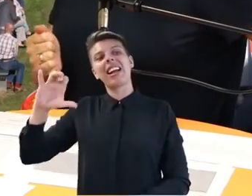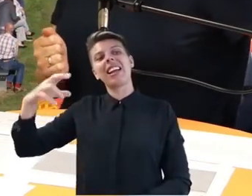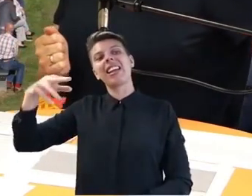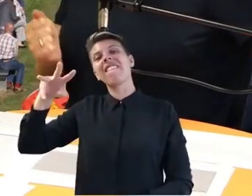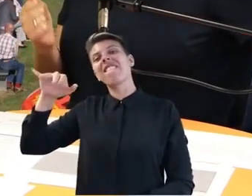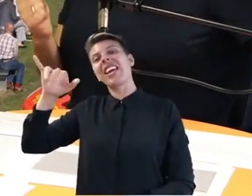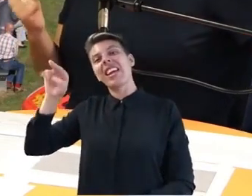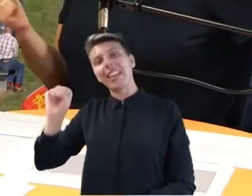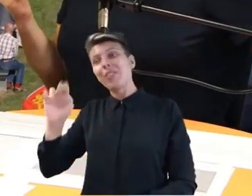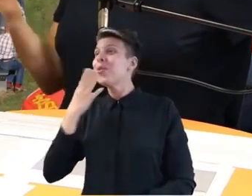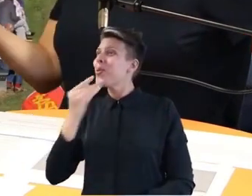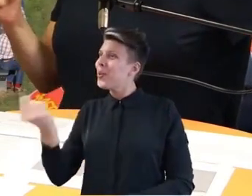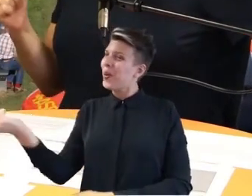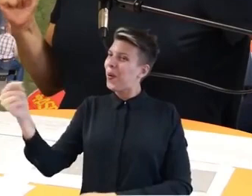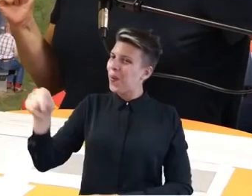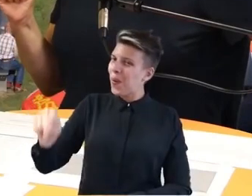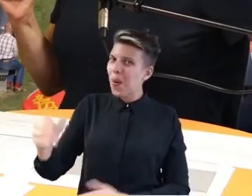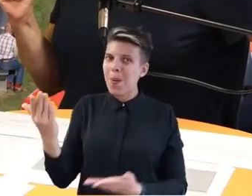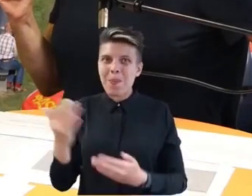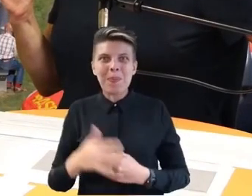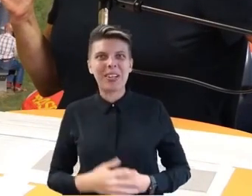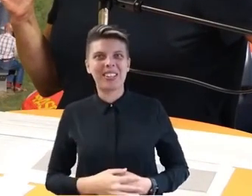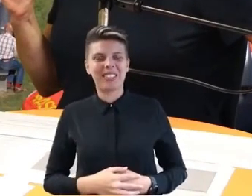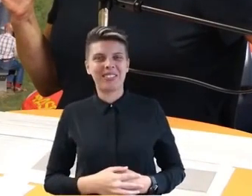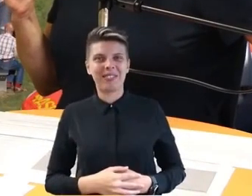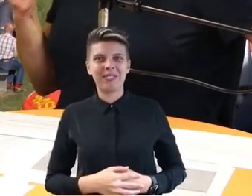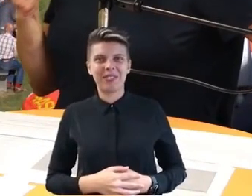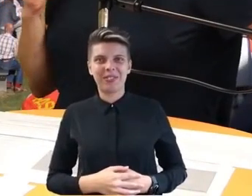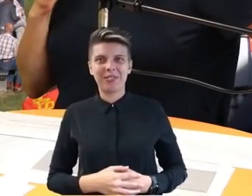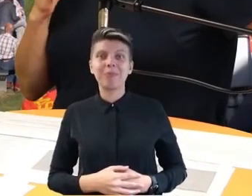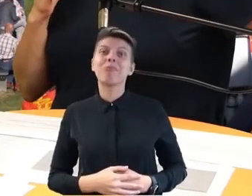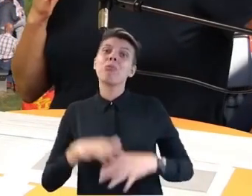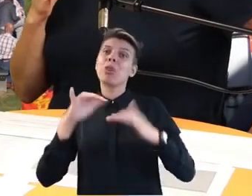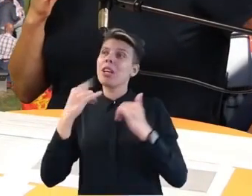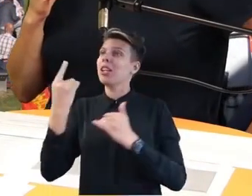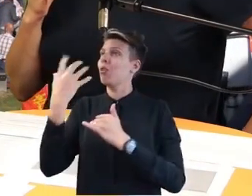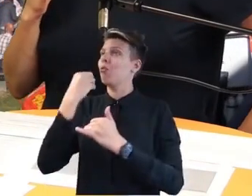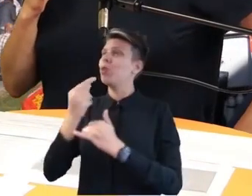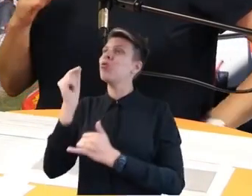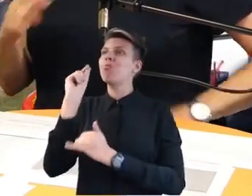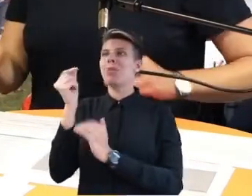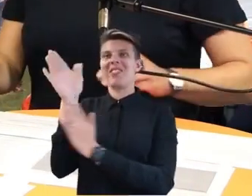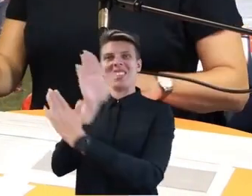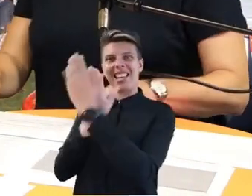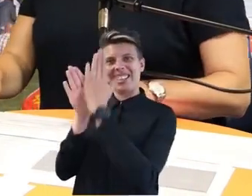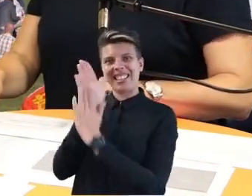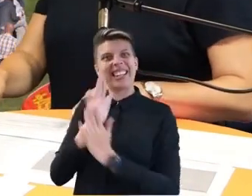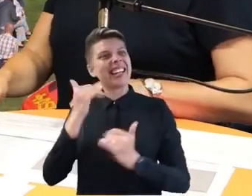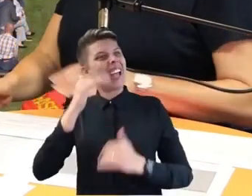sind und uns ein bisschen was dazu erzählen werden